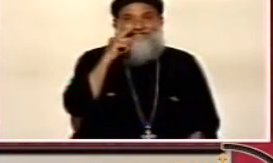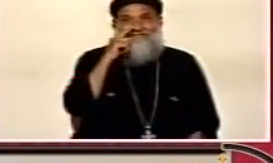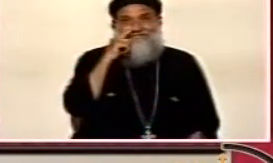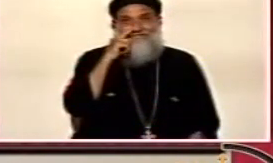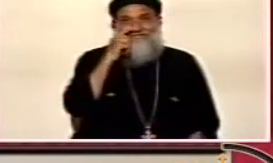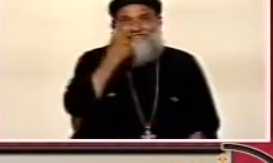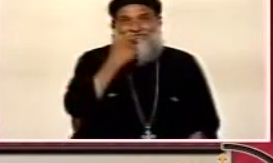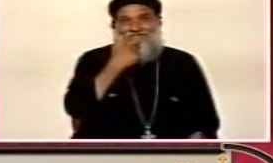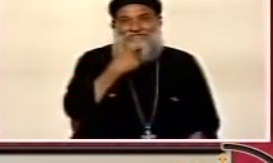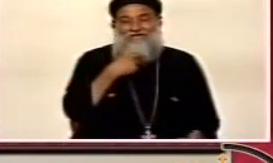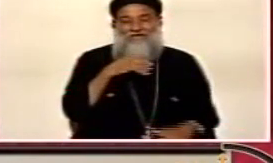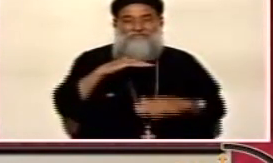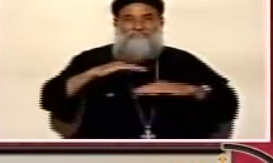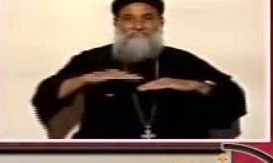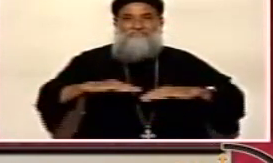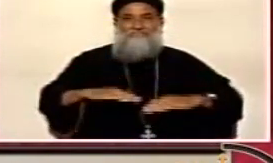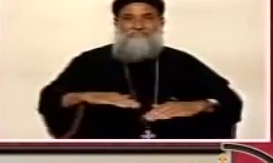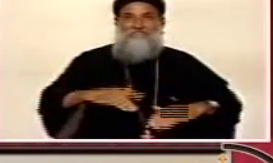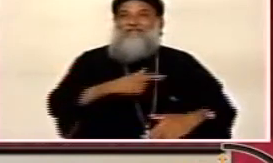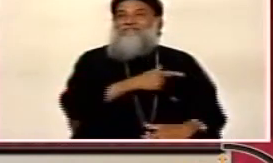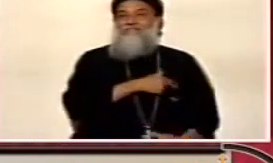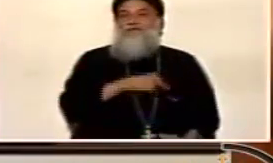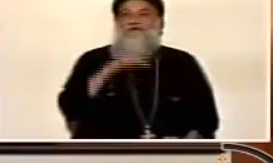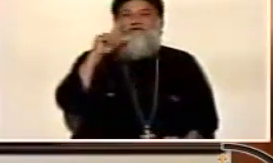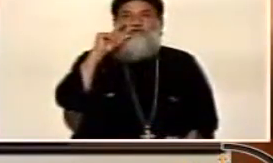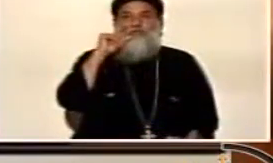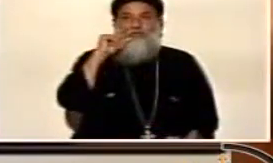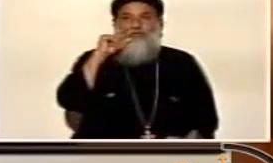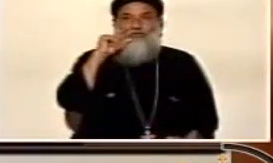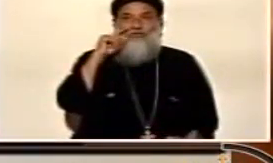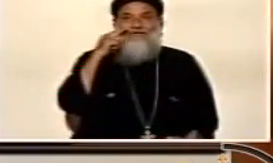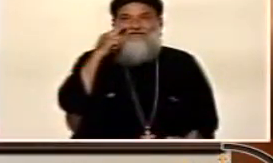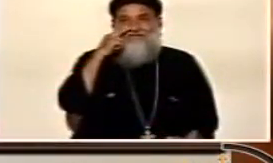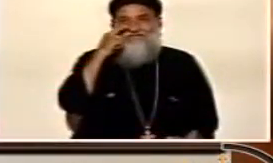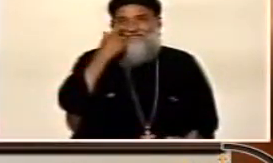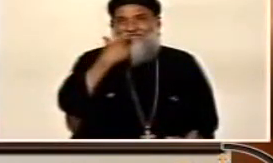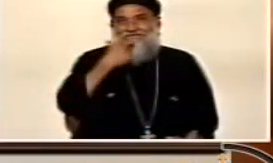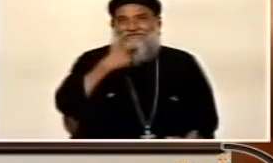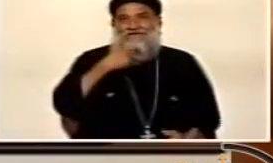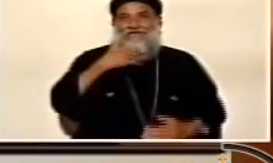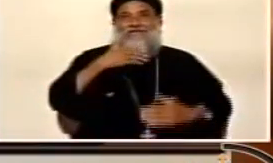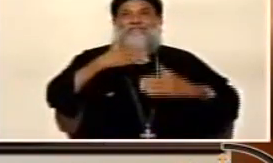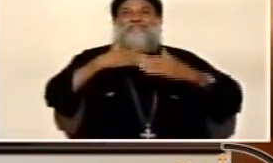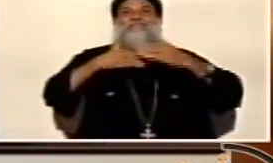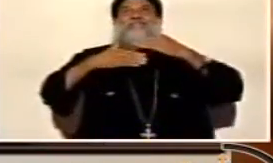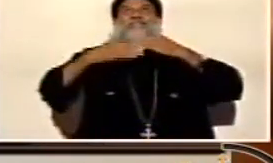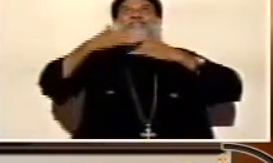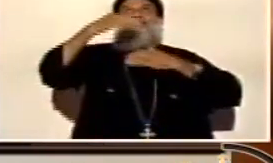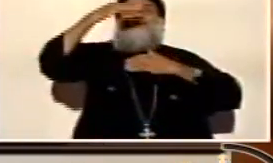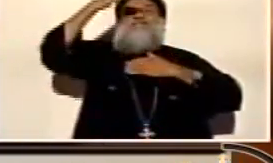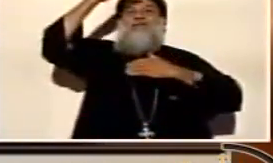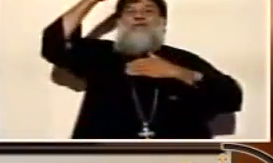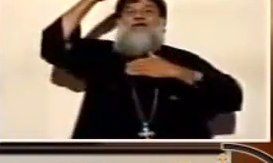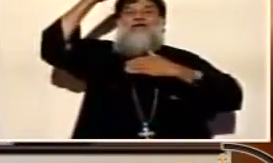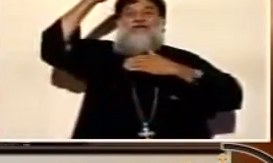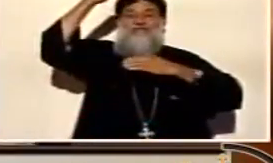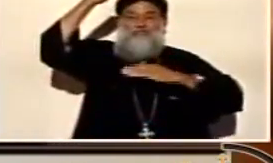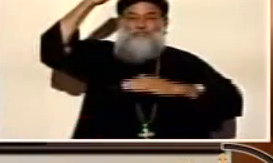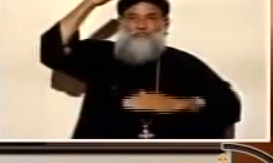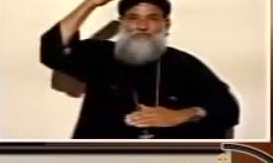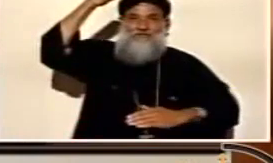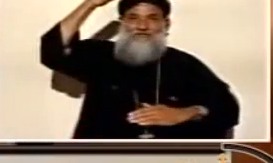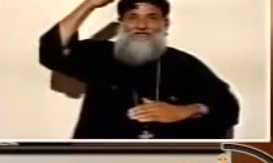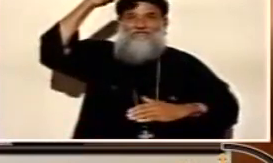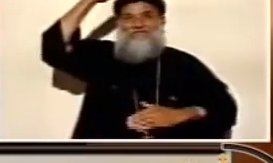دنيا سفلى، لكن سماء حاجة سامية. فلما ننتقل من